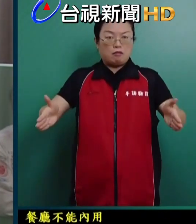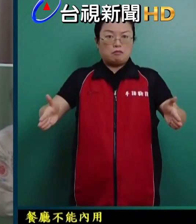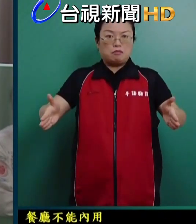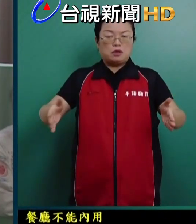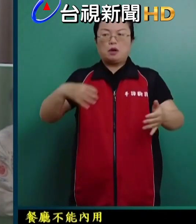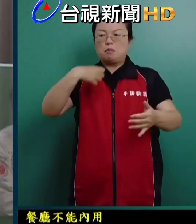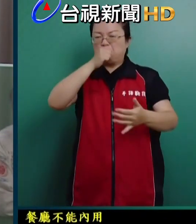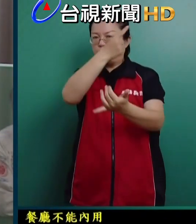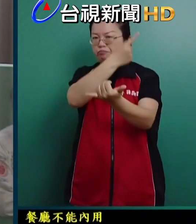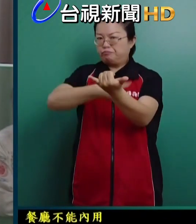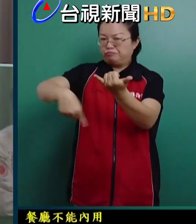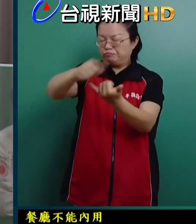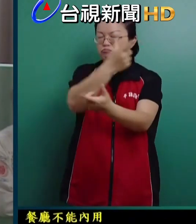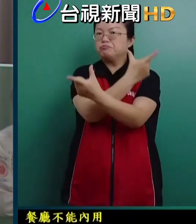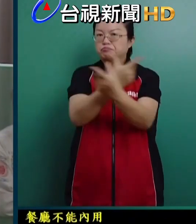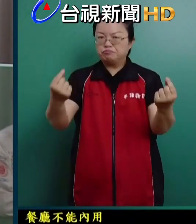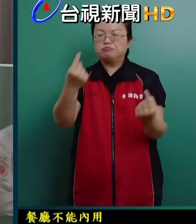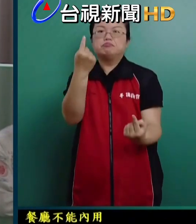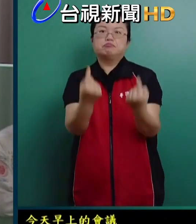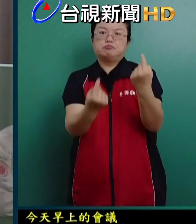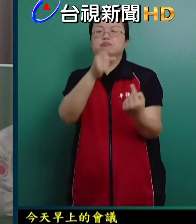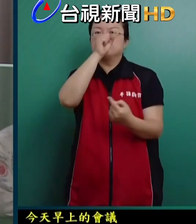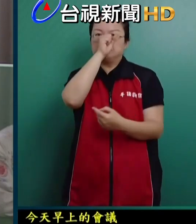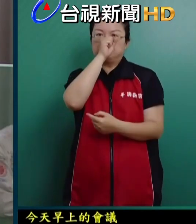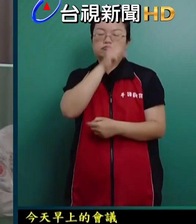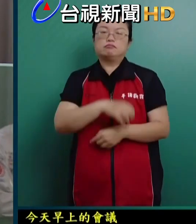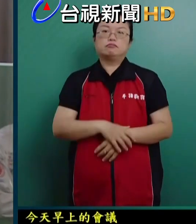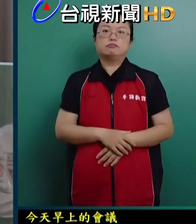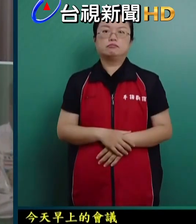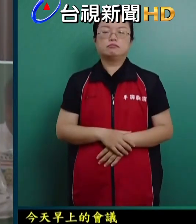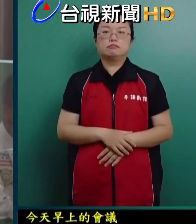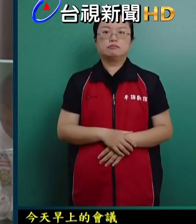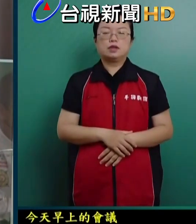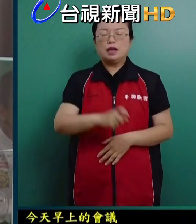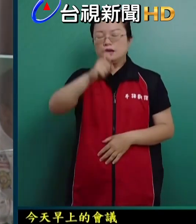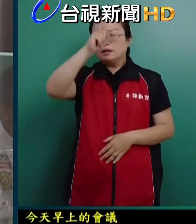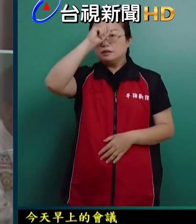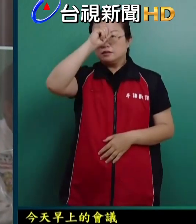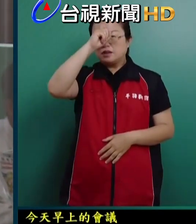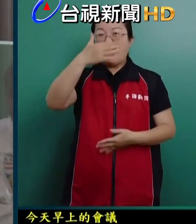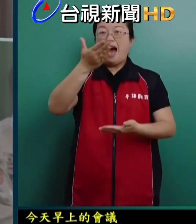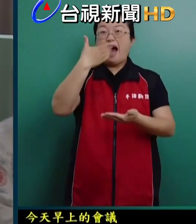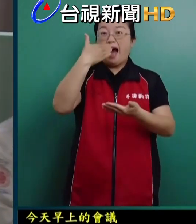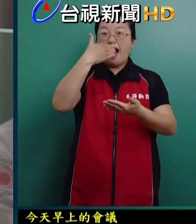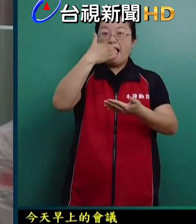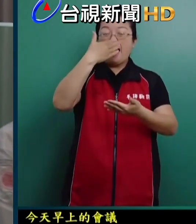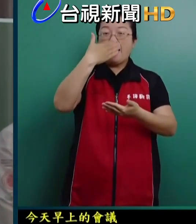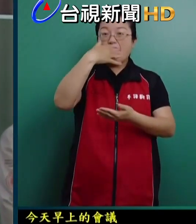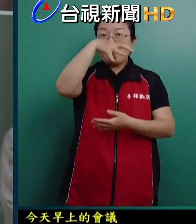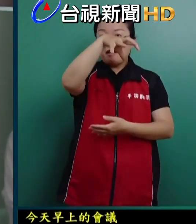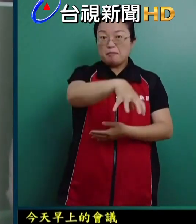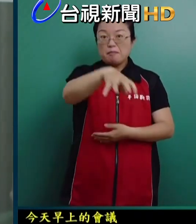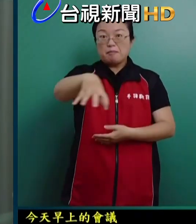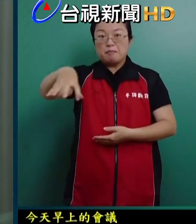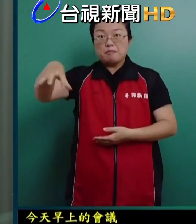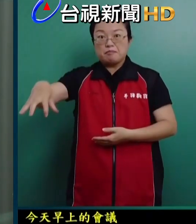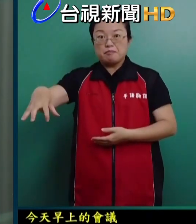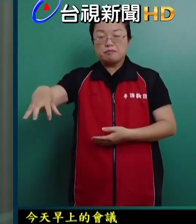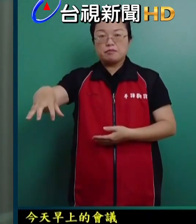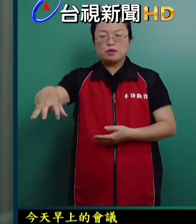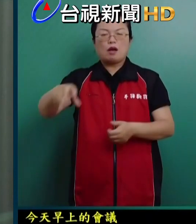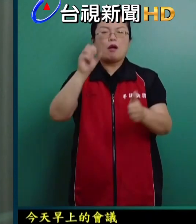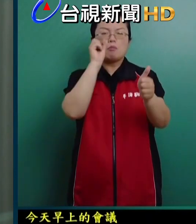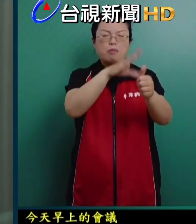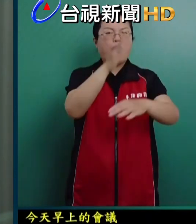全国一致的防疫标准来处理齁。那还是希望我们餐厅的部分，建请我们的市政府这